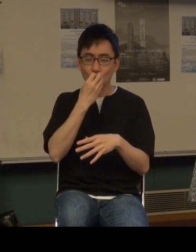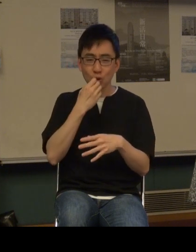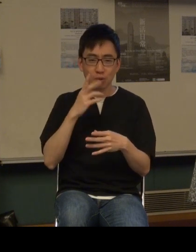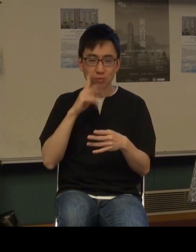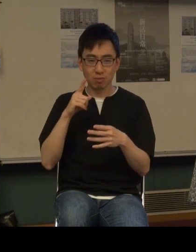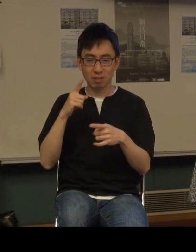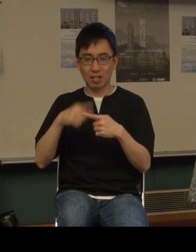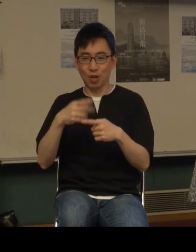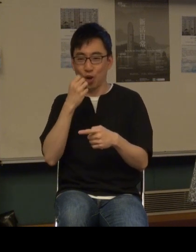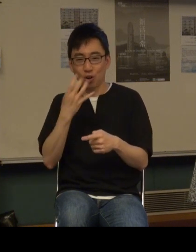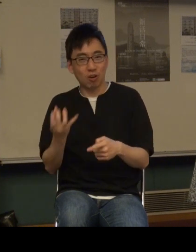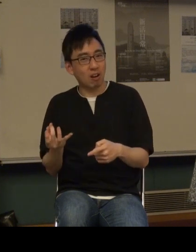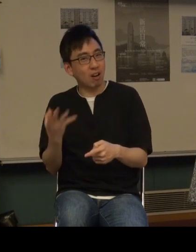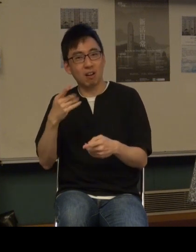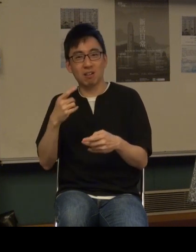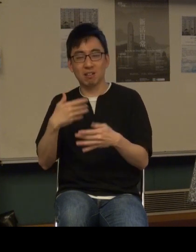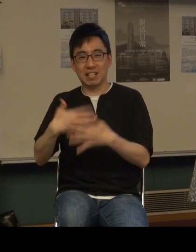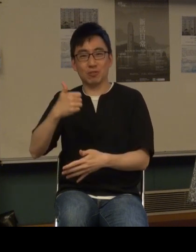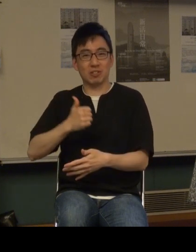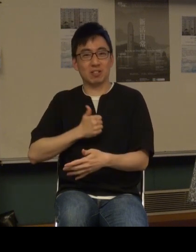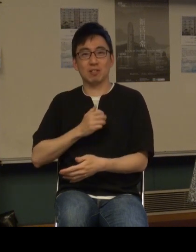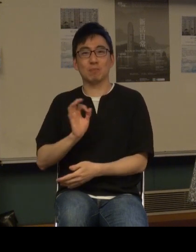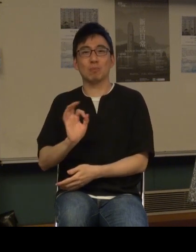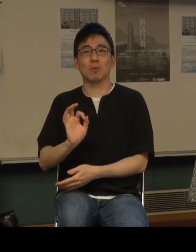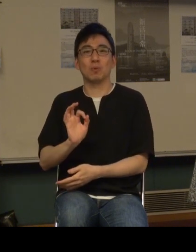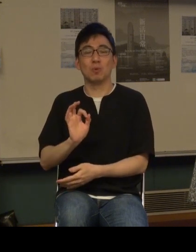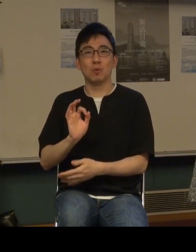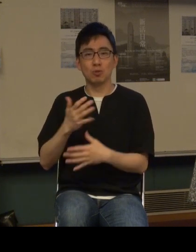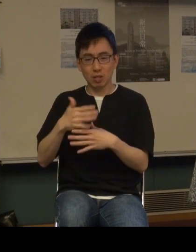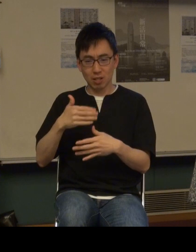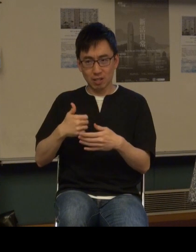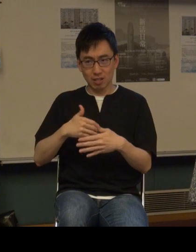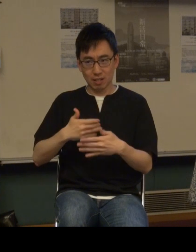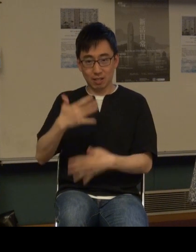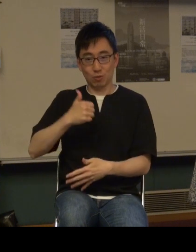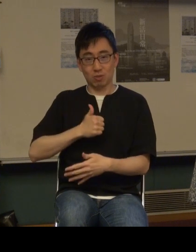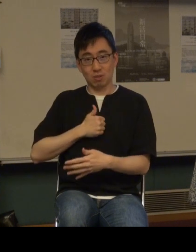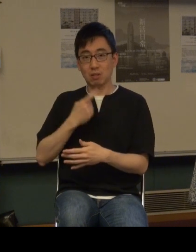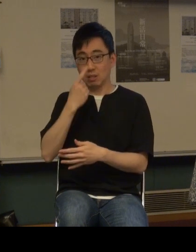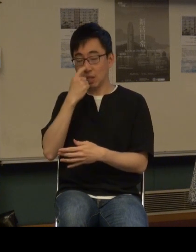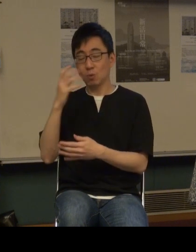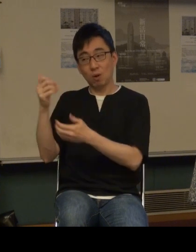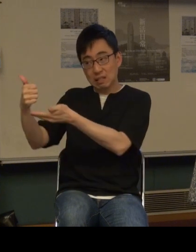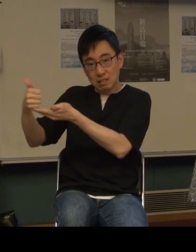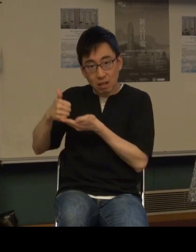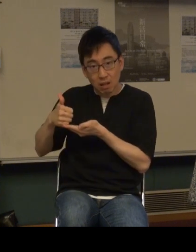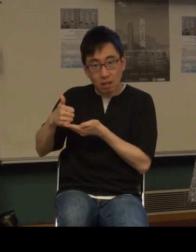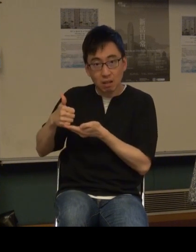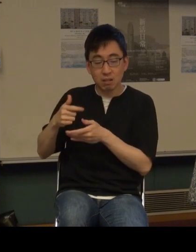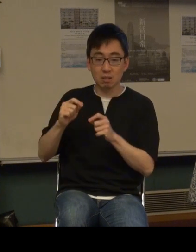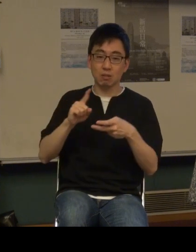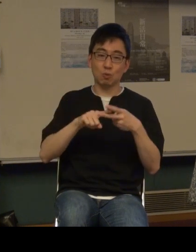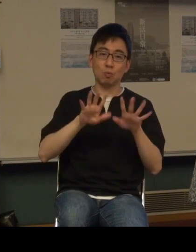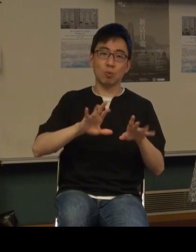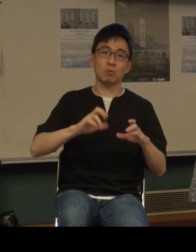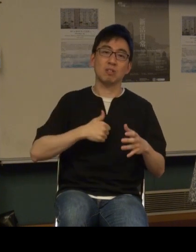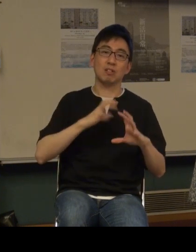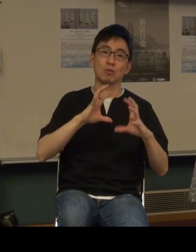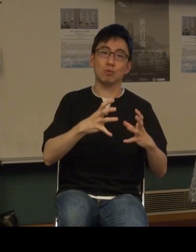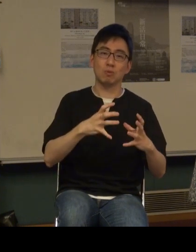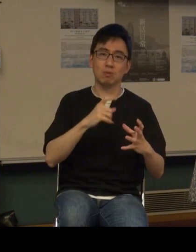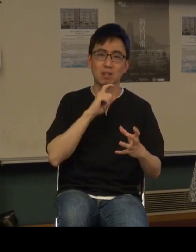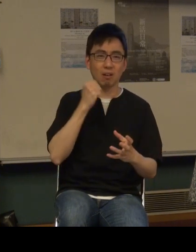訓練自己嘅建築師，咁所以建築師咧就要由英國嗰度請翻嚟。 咁所以公務司署咧，其實咧一直都出